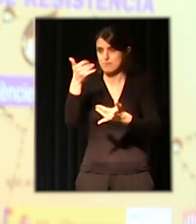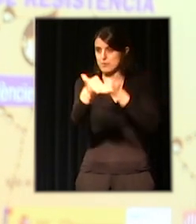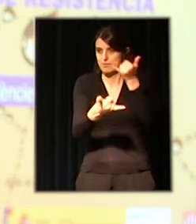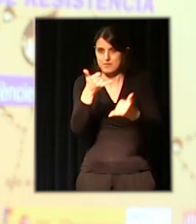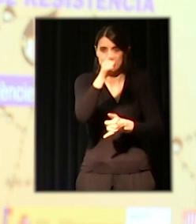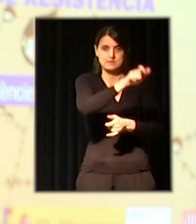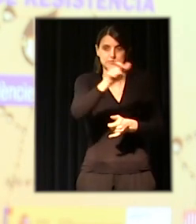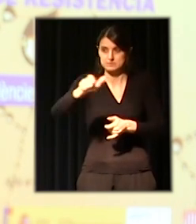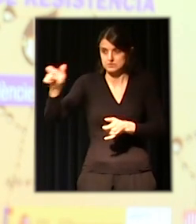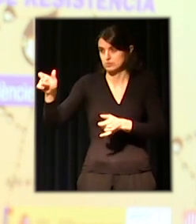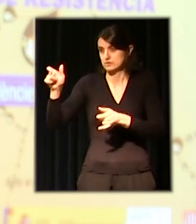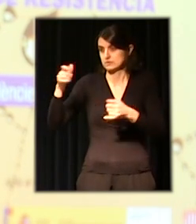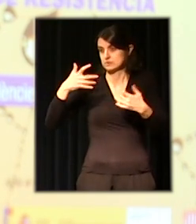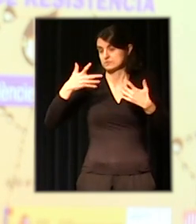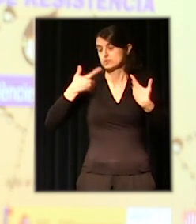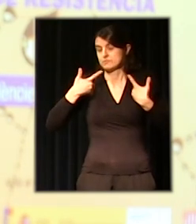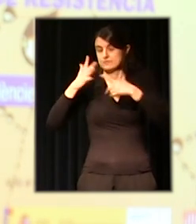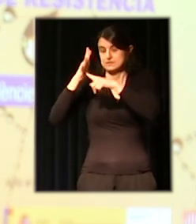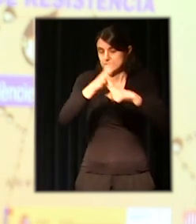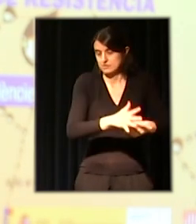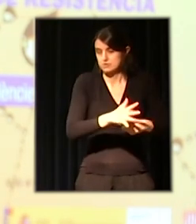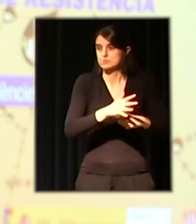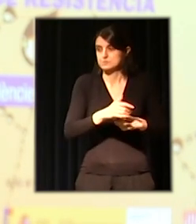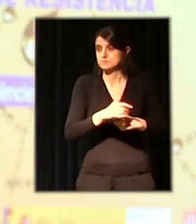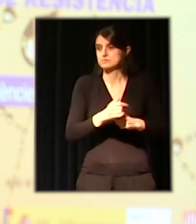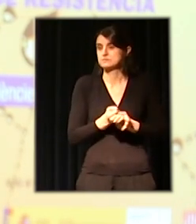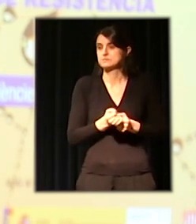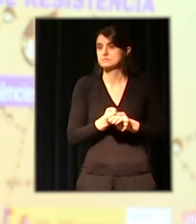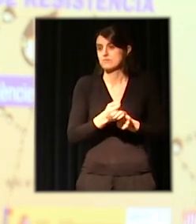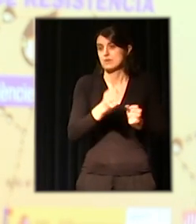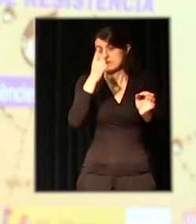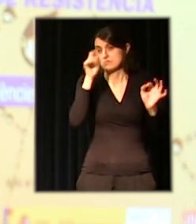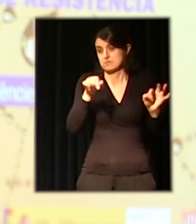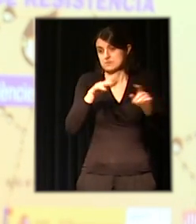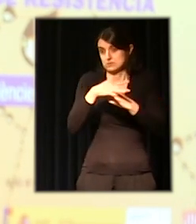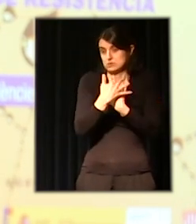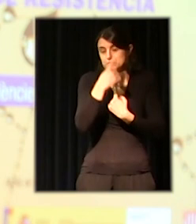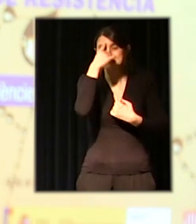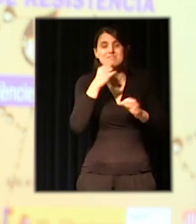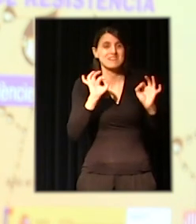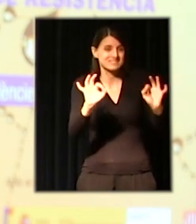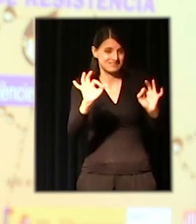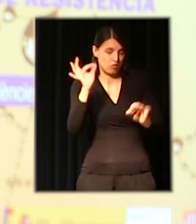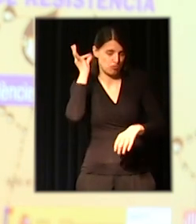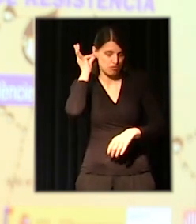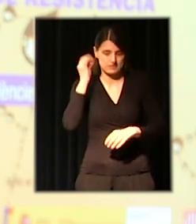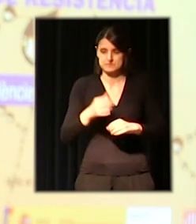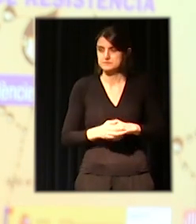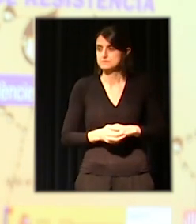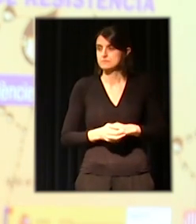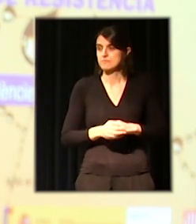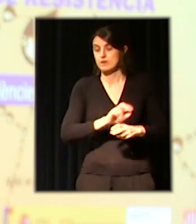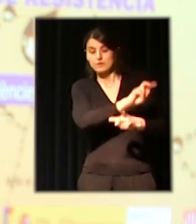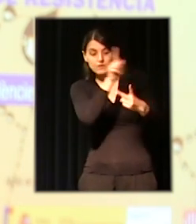de discriminacions que pateixen, en aquest cas, un perfil determinat de dones. I després l'altre, aquest és una